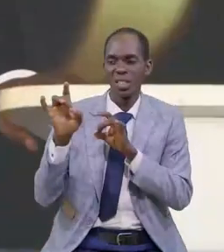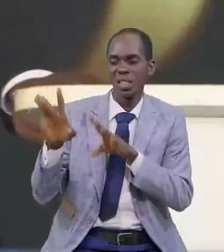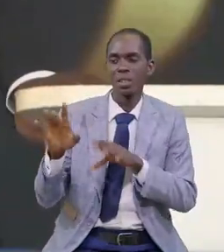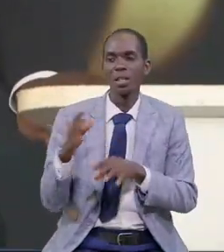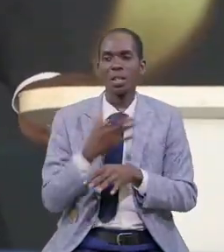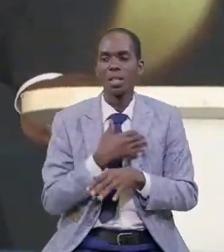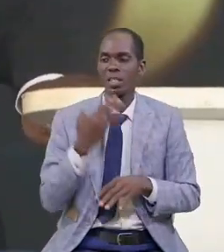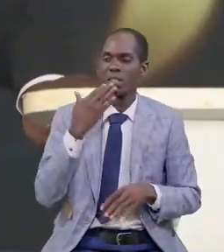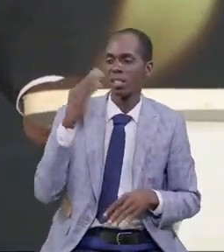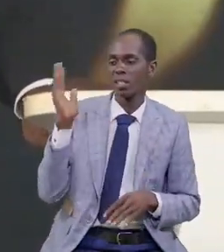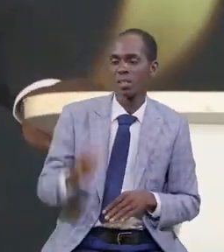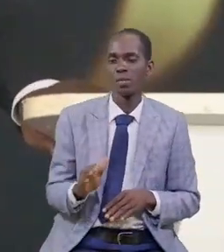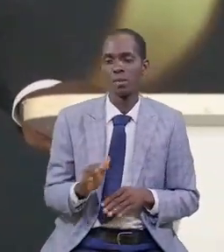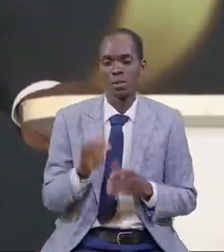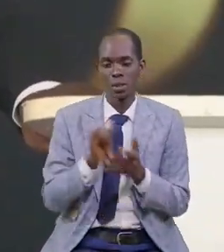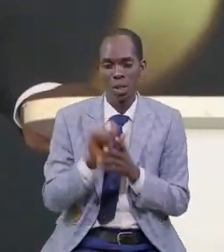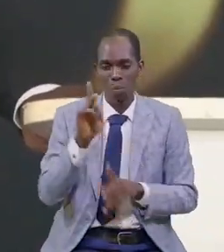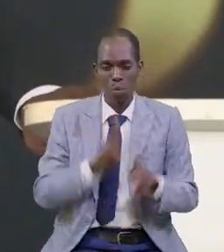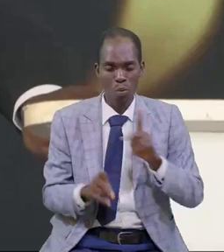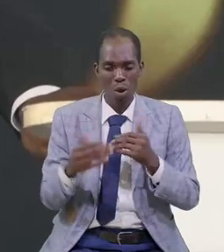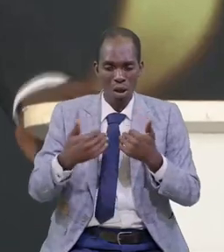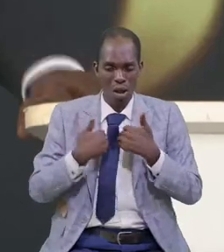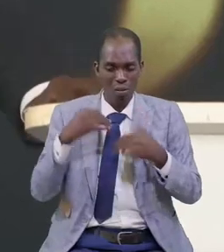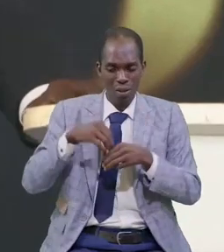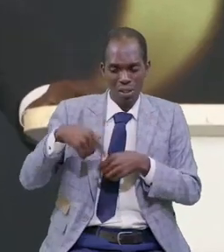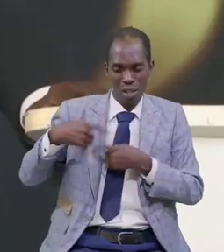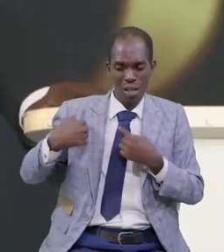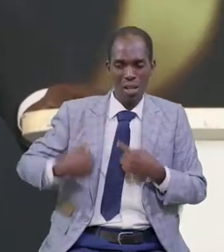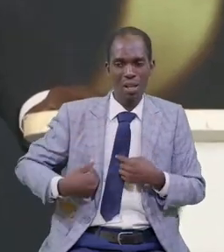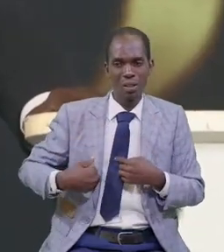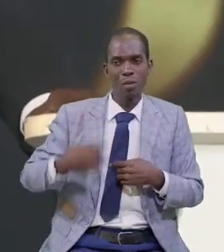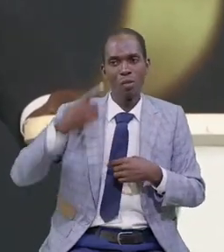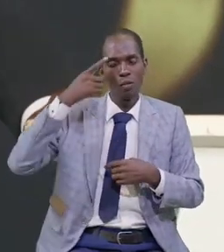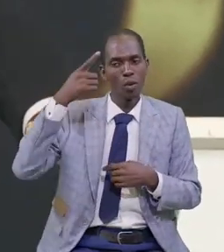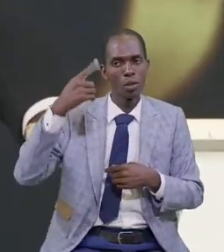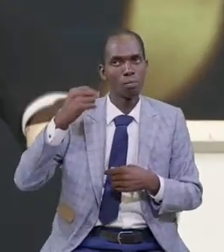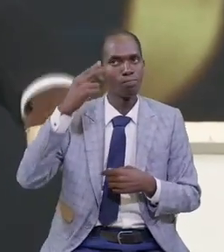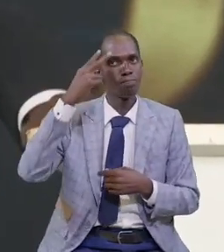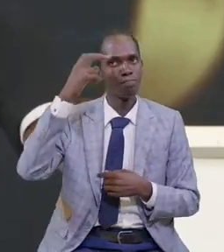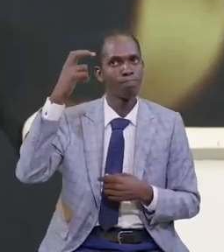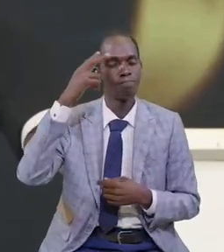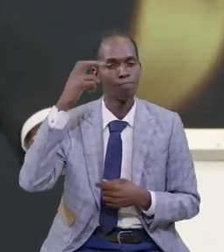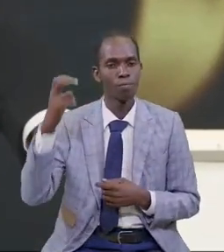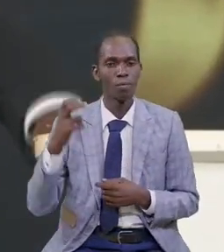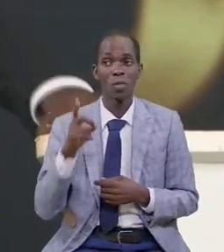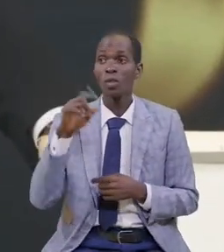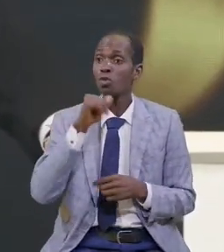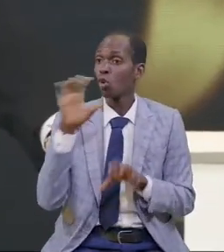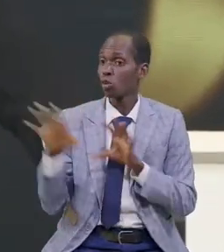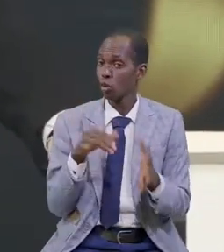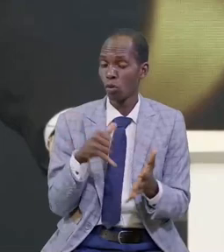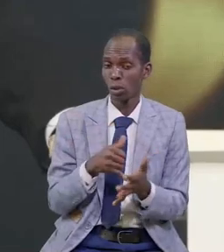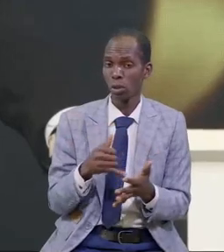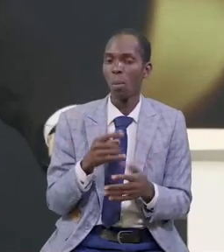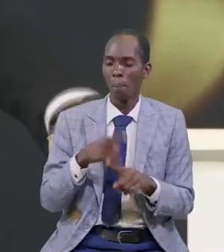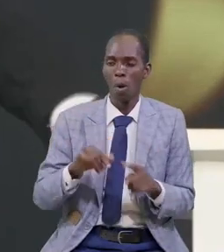ont dans le cœur pour la pour le Sousson pour comme il a quelque chose il fait quelque chose mais